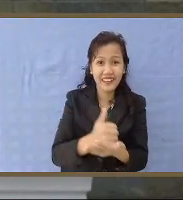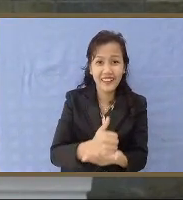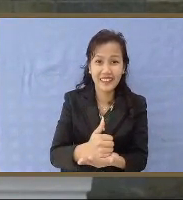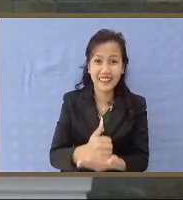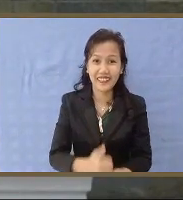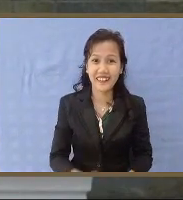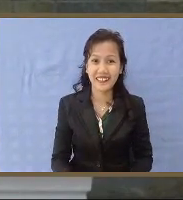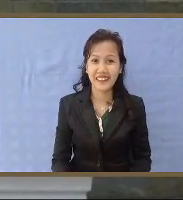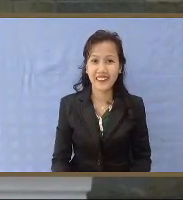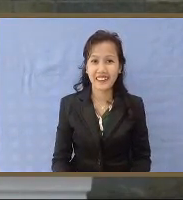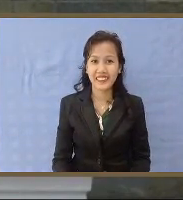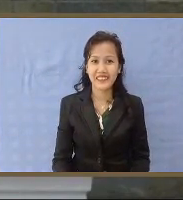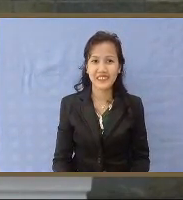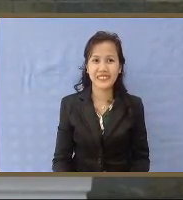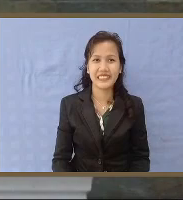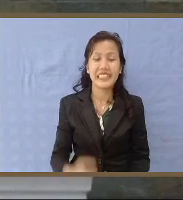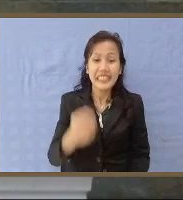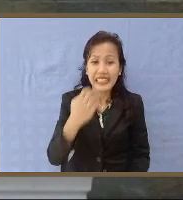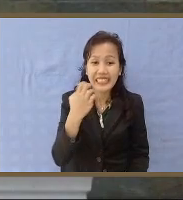Lalong-lalo na kung nagigikain ka lang, asaya.